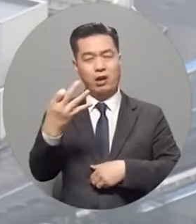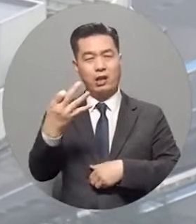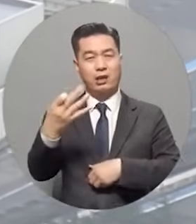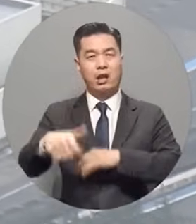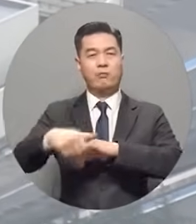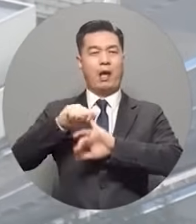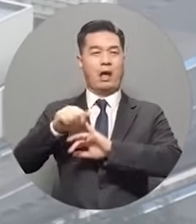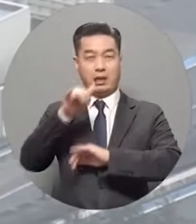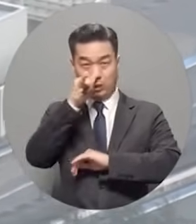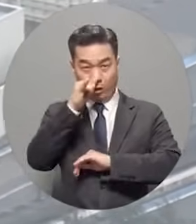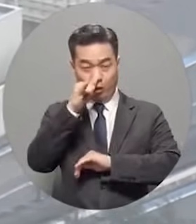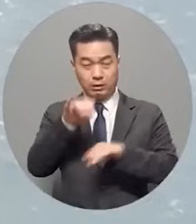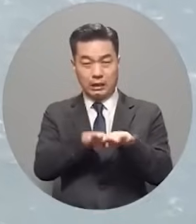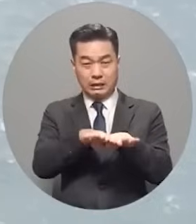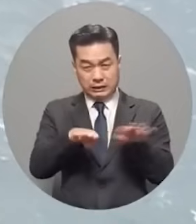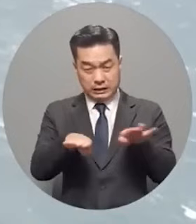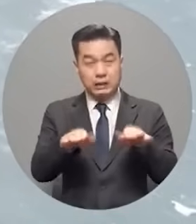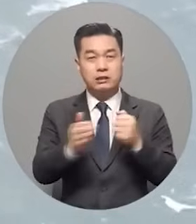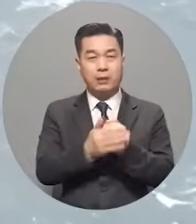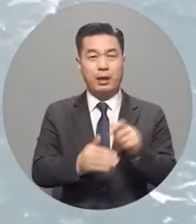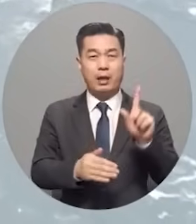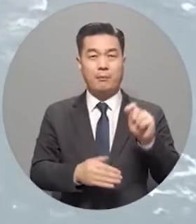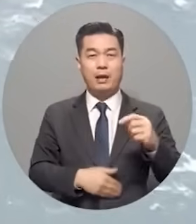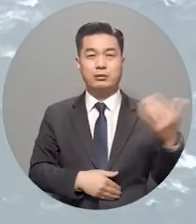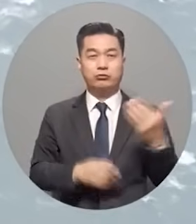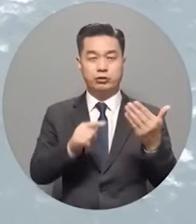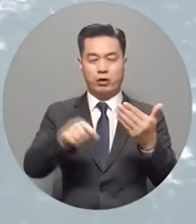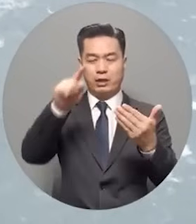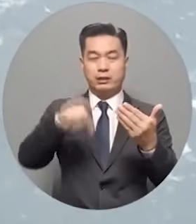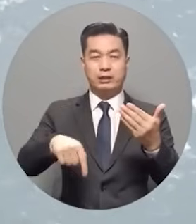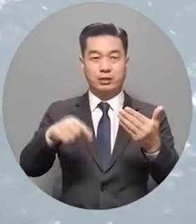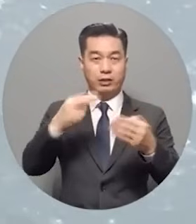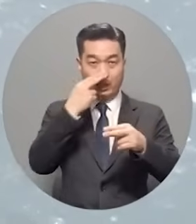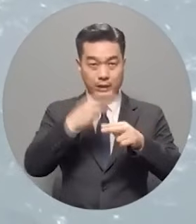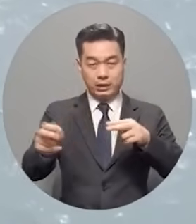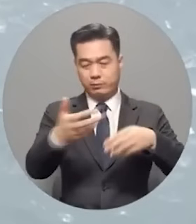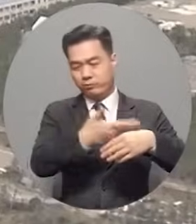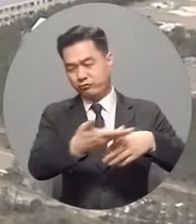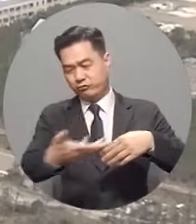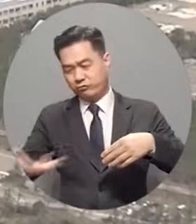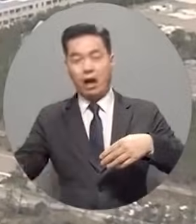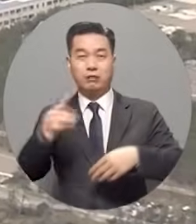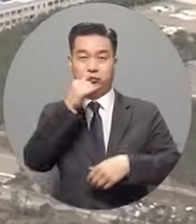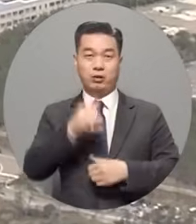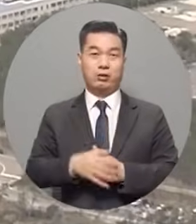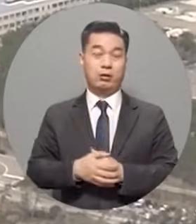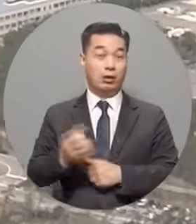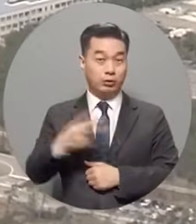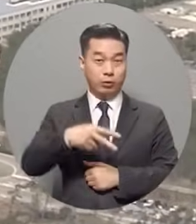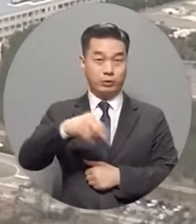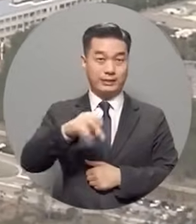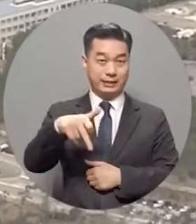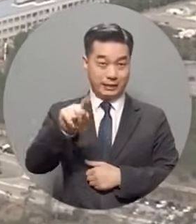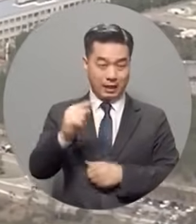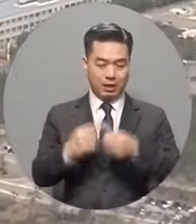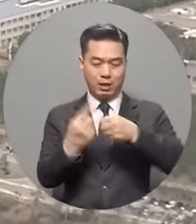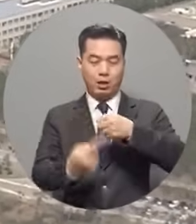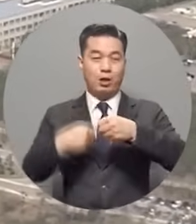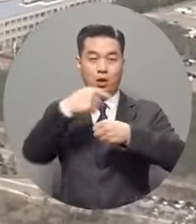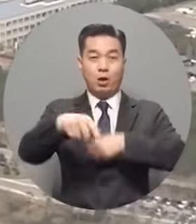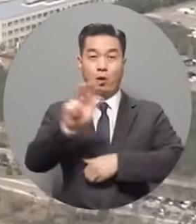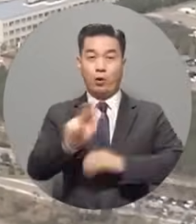변압기에선 지진 충격으로 1만 9천 리터의 기름이 유출됐습니다. 또 시카 원전의 사용 후